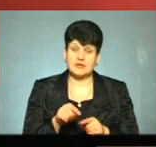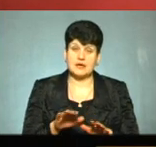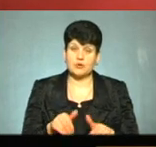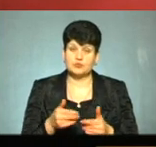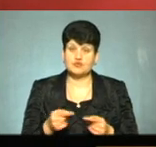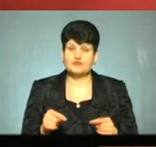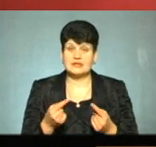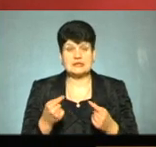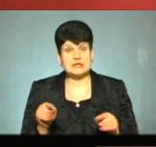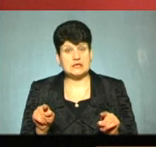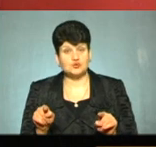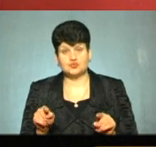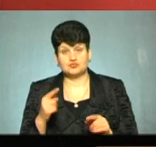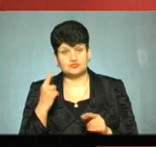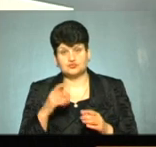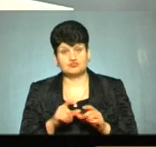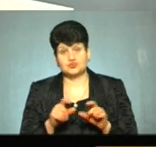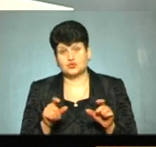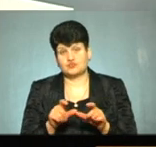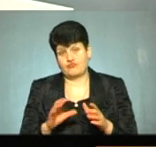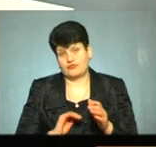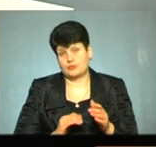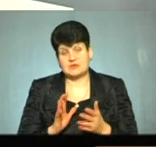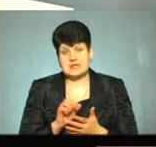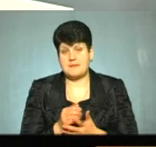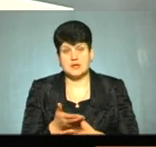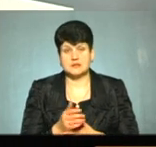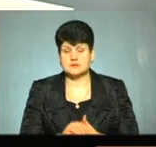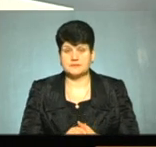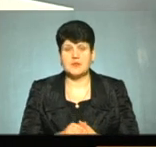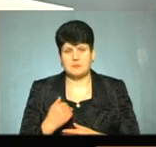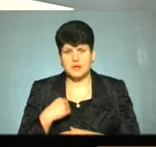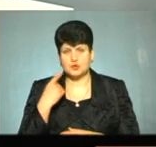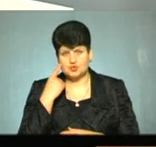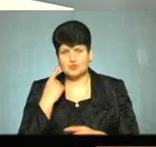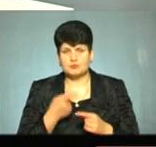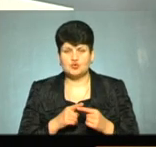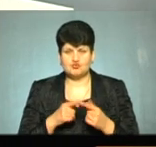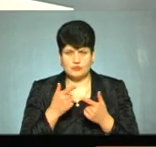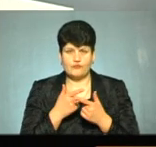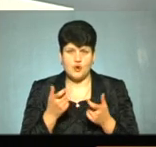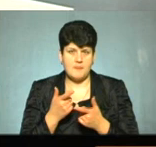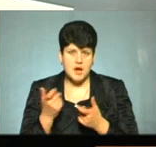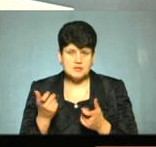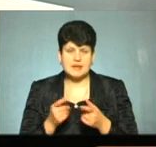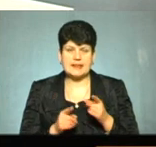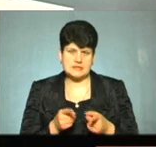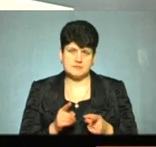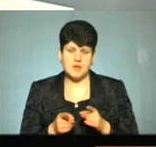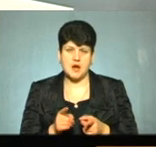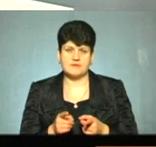вони рекомендують створити якусь іншу концепцію, іншу структуру, яка буде цим займатися. Так, ми чули про цю інформацію і